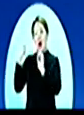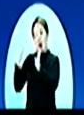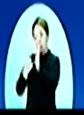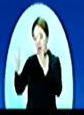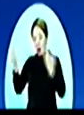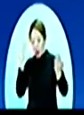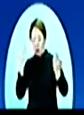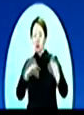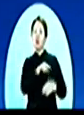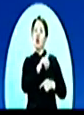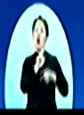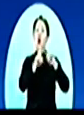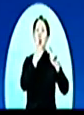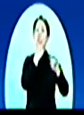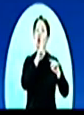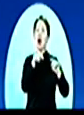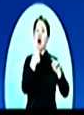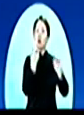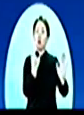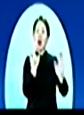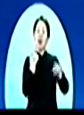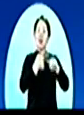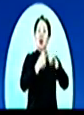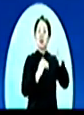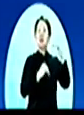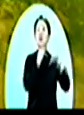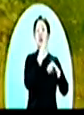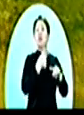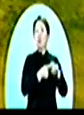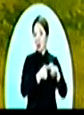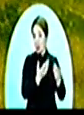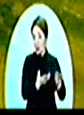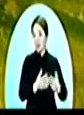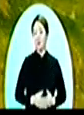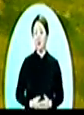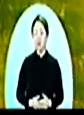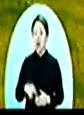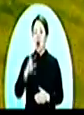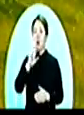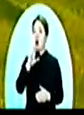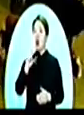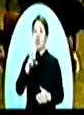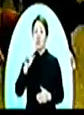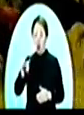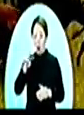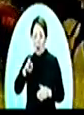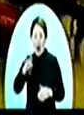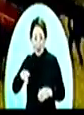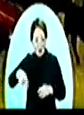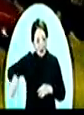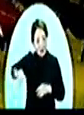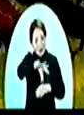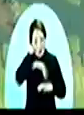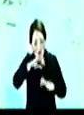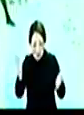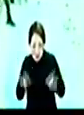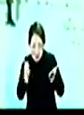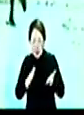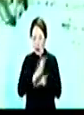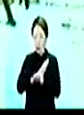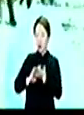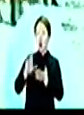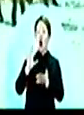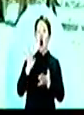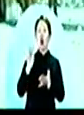харьцуулахад 2.6 дахин нэмэгдсэн байна. Илчээрийн мал аж ахуйн онцлог шинжийг агуулсан цэвэр органик малын